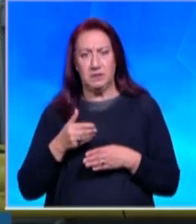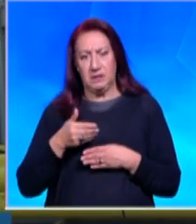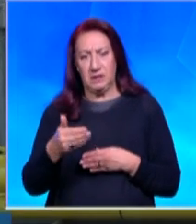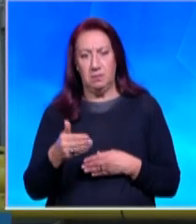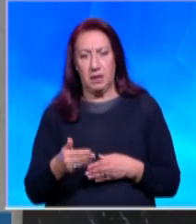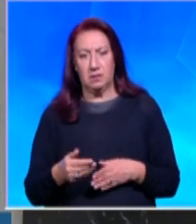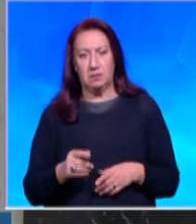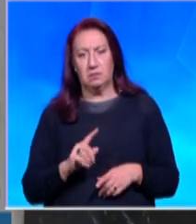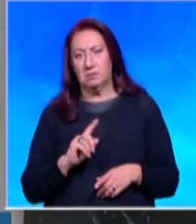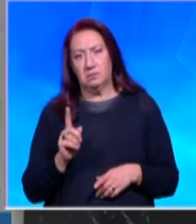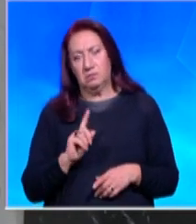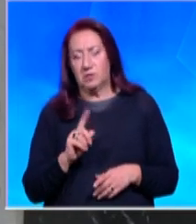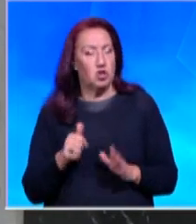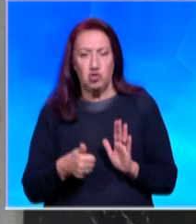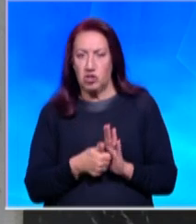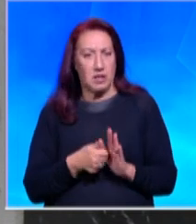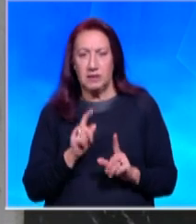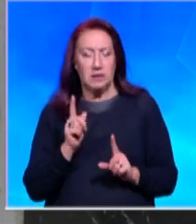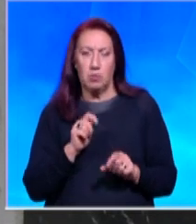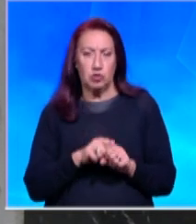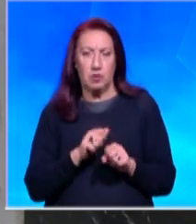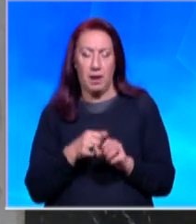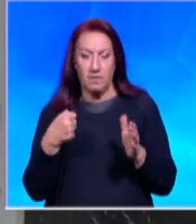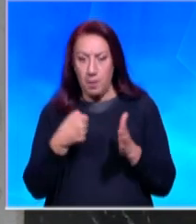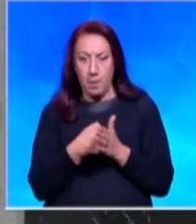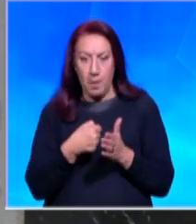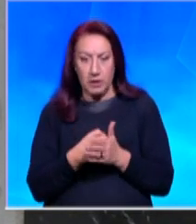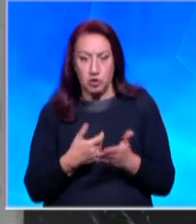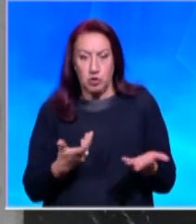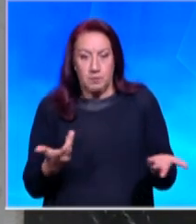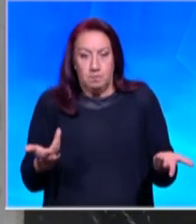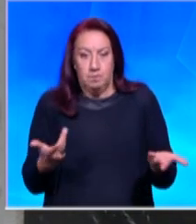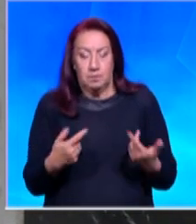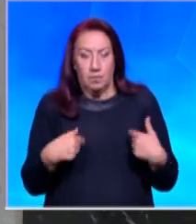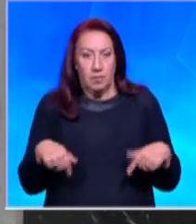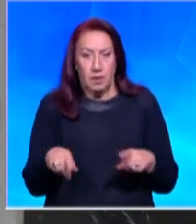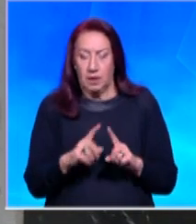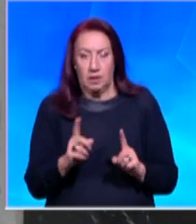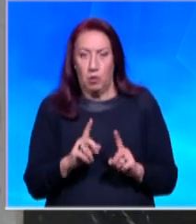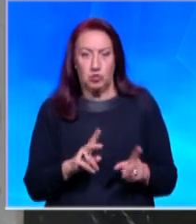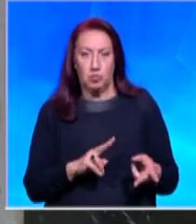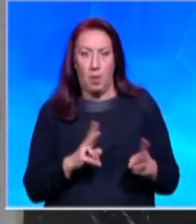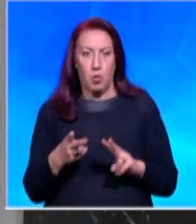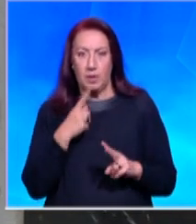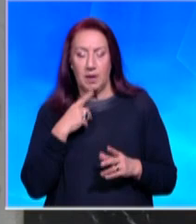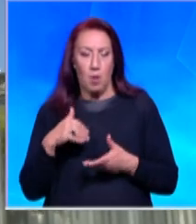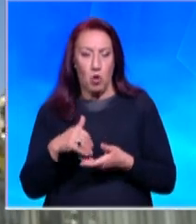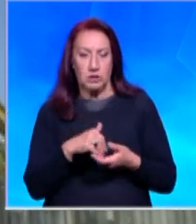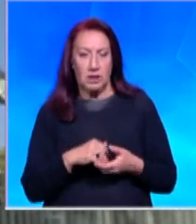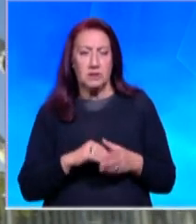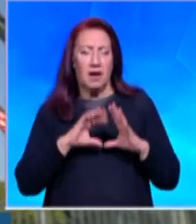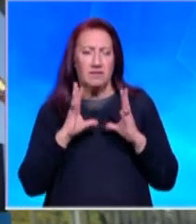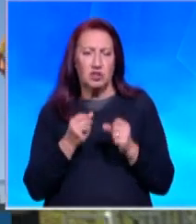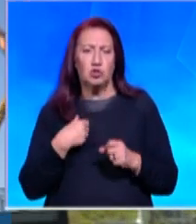такъв двубой на 16-ти, защото ние няма как да направим промяна на цялата организация, защото всичко е планирано.